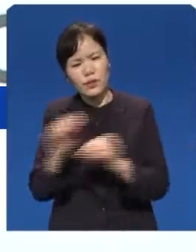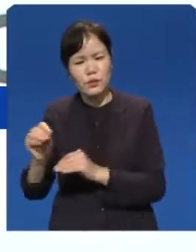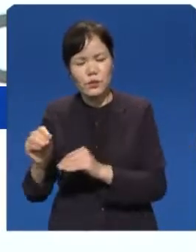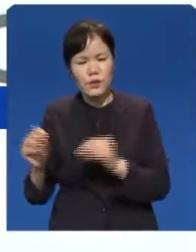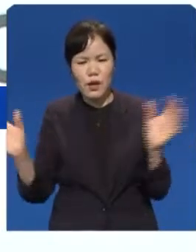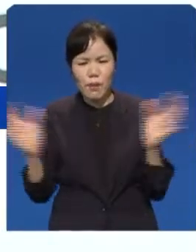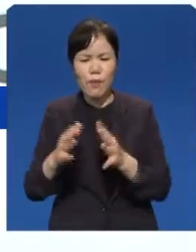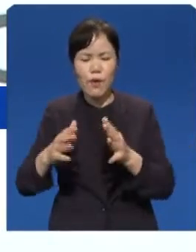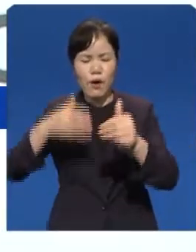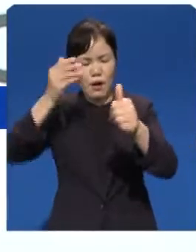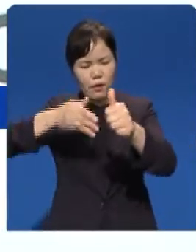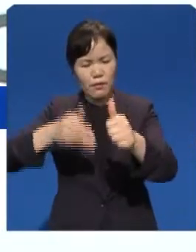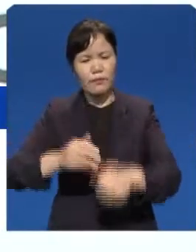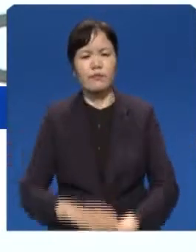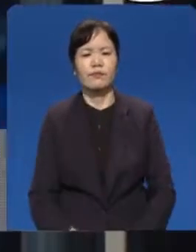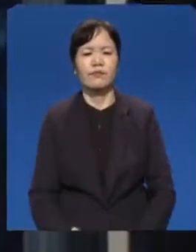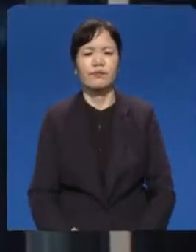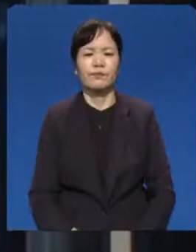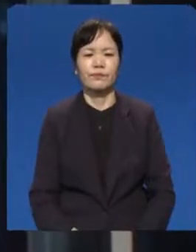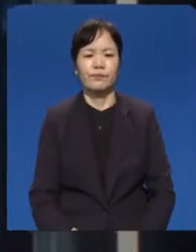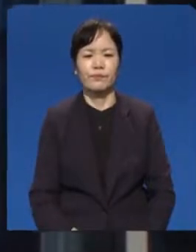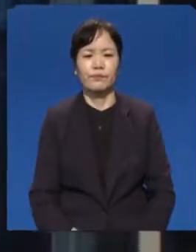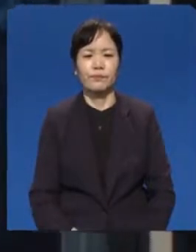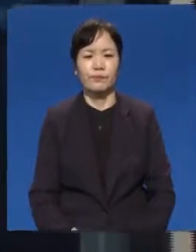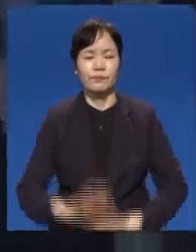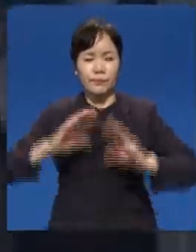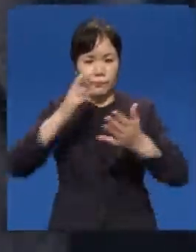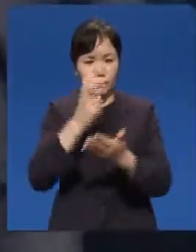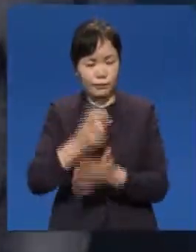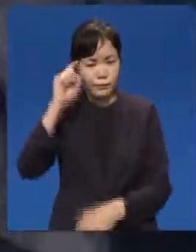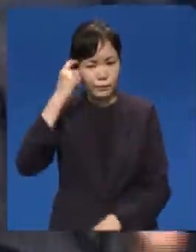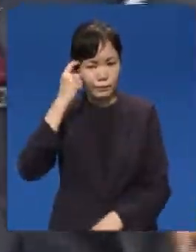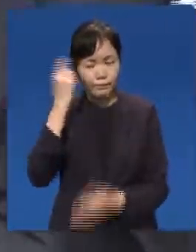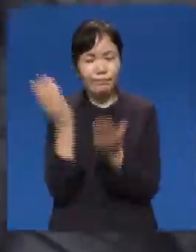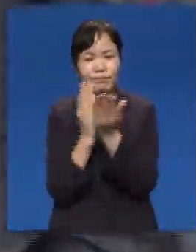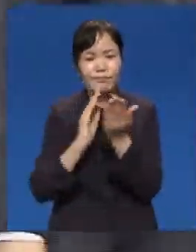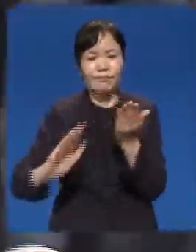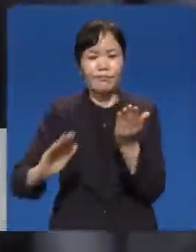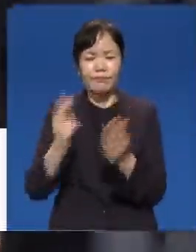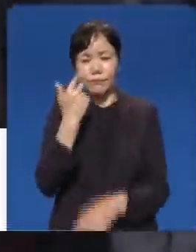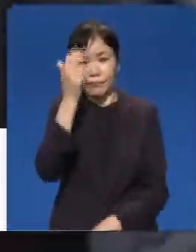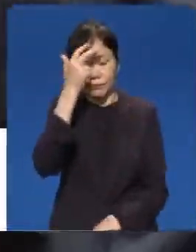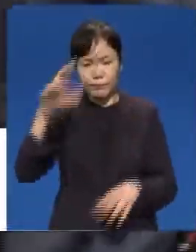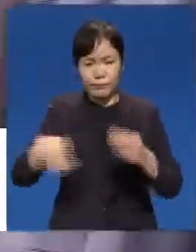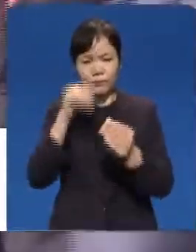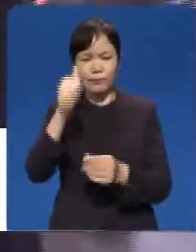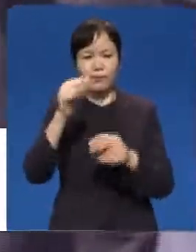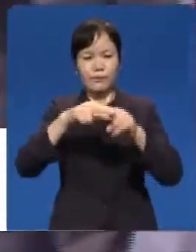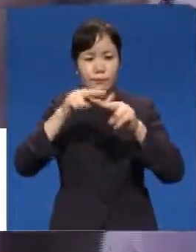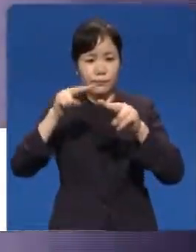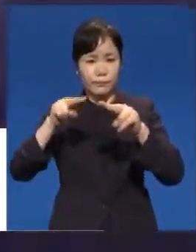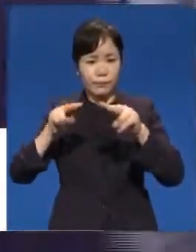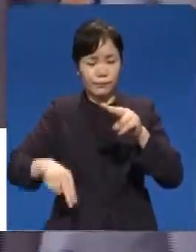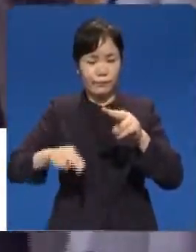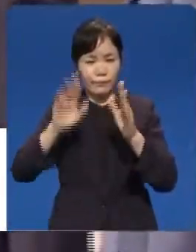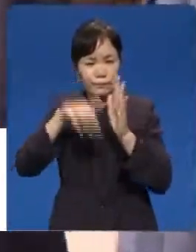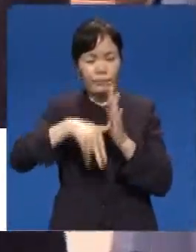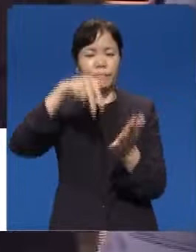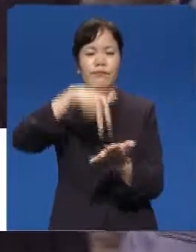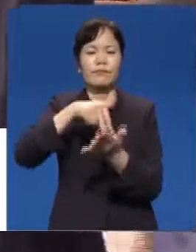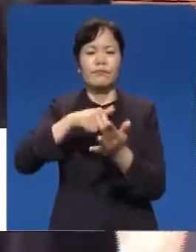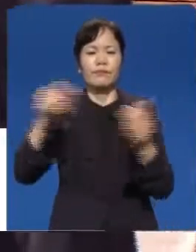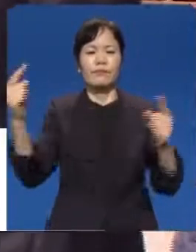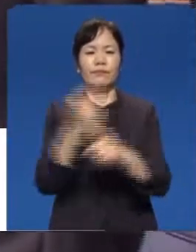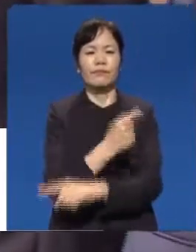중지를 모아주기를 당부하셨습니다. 헌법 정신에 위배된다는 검찰총장 사퇴 당시 입장도 변하지 않은